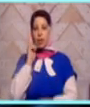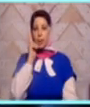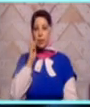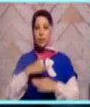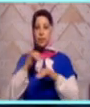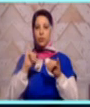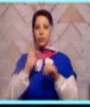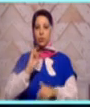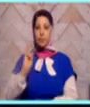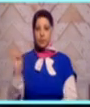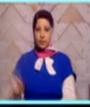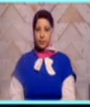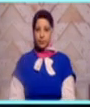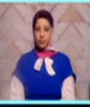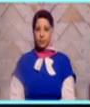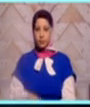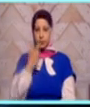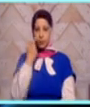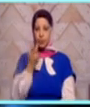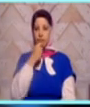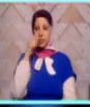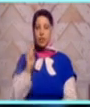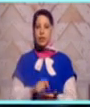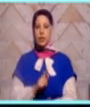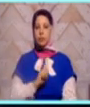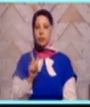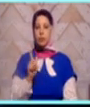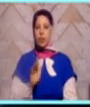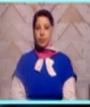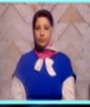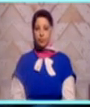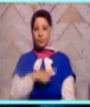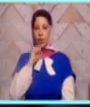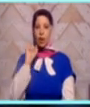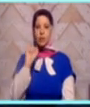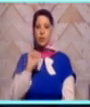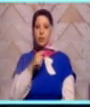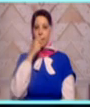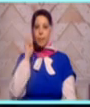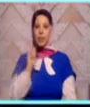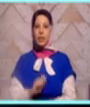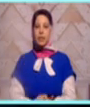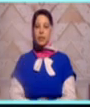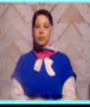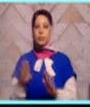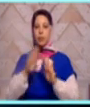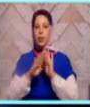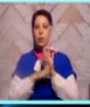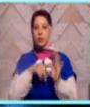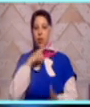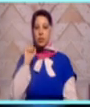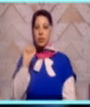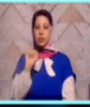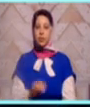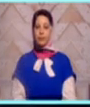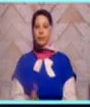السوشيال ميديا، يا ريت حضرتك لا تاكدهولي لا تصححهولي، وهو خاص الحقيقه بالاجواء الخاصه